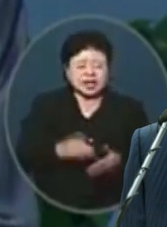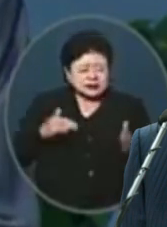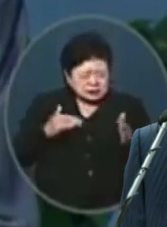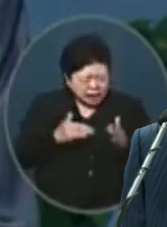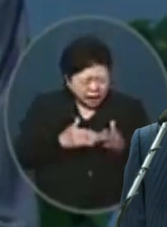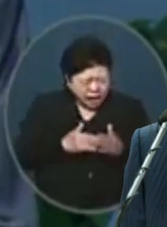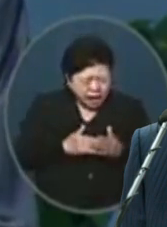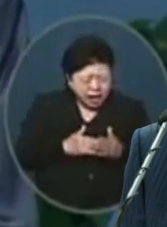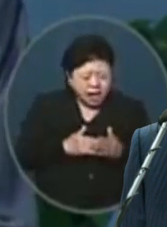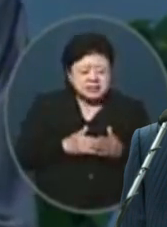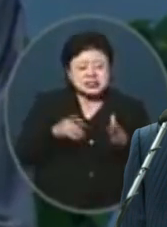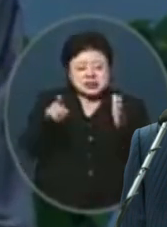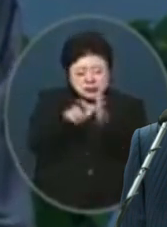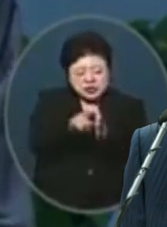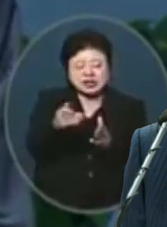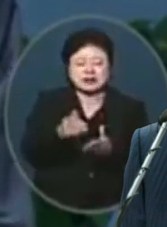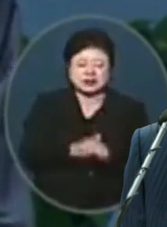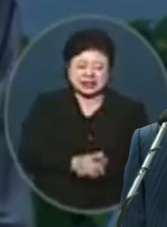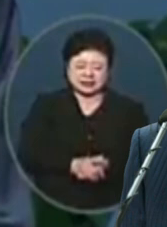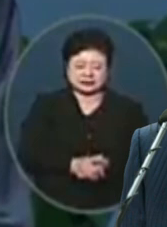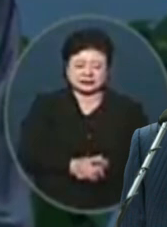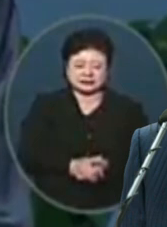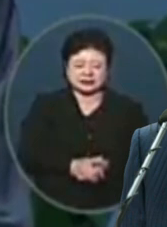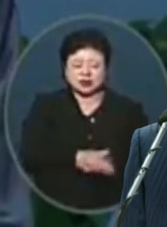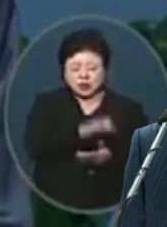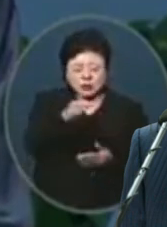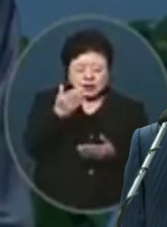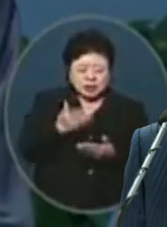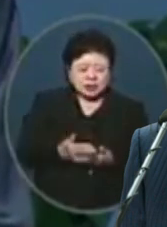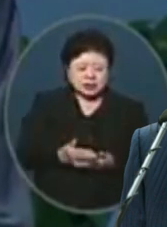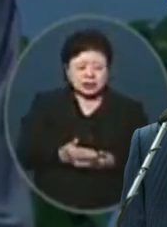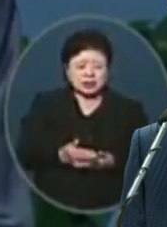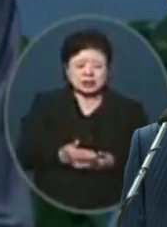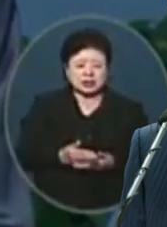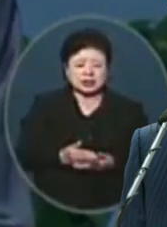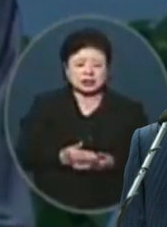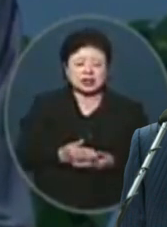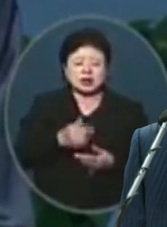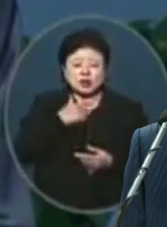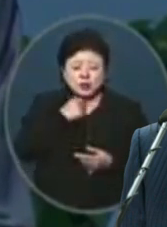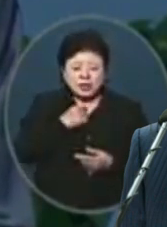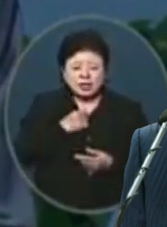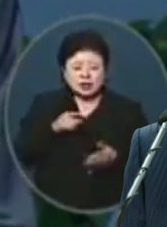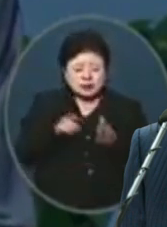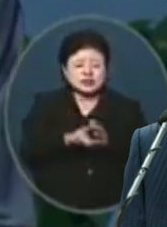끝까지 믿어야 되는 것입니다. 우리에게 요구하는 것은 믿음밖에 없습니다.